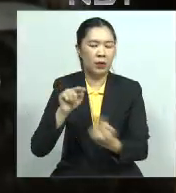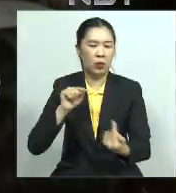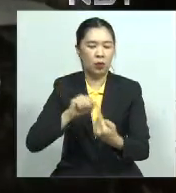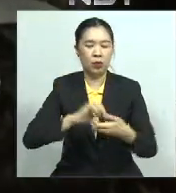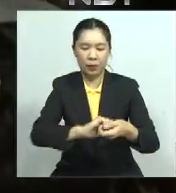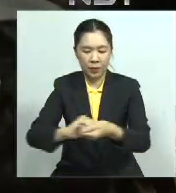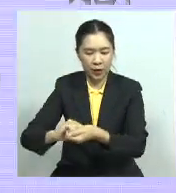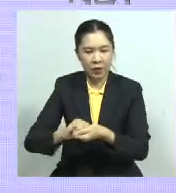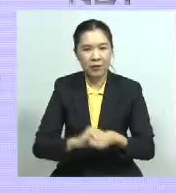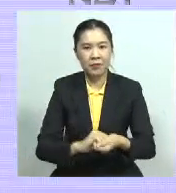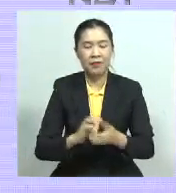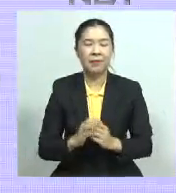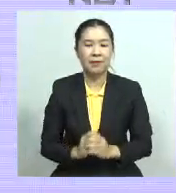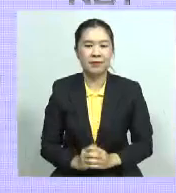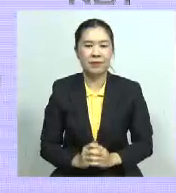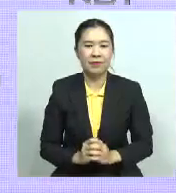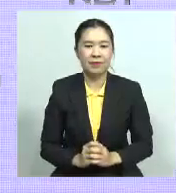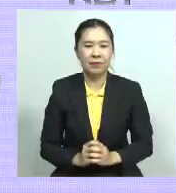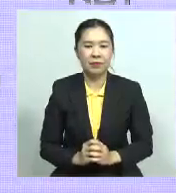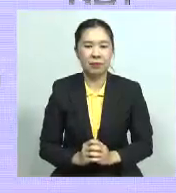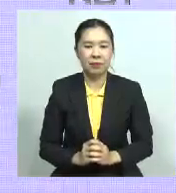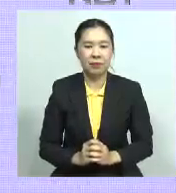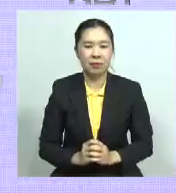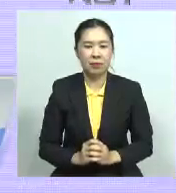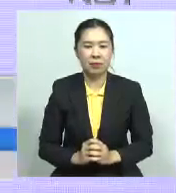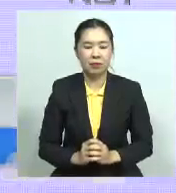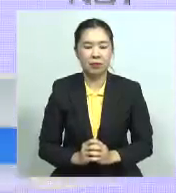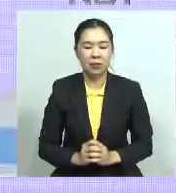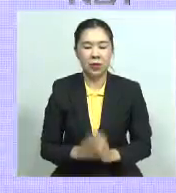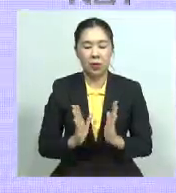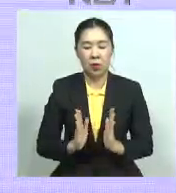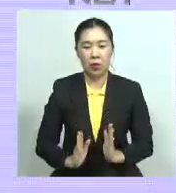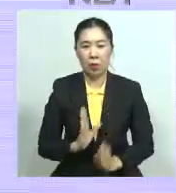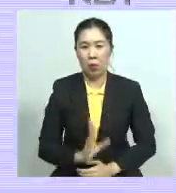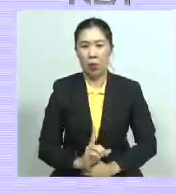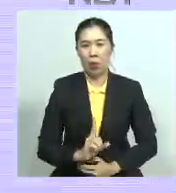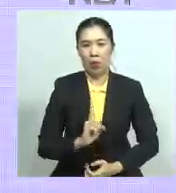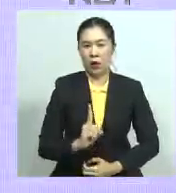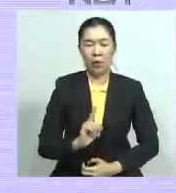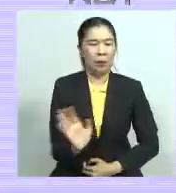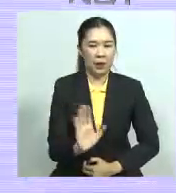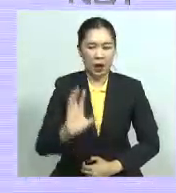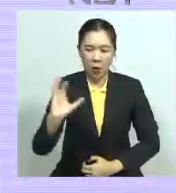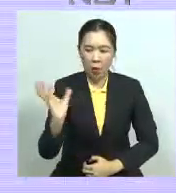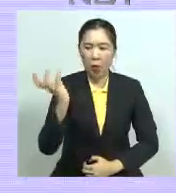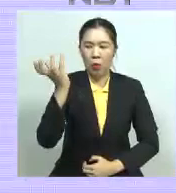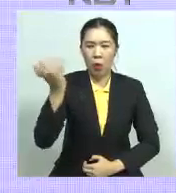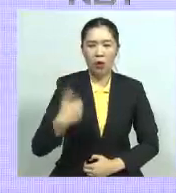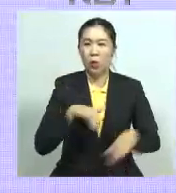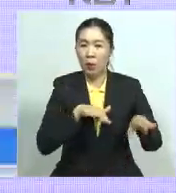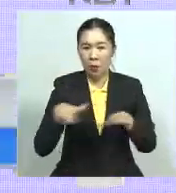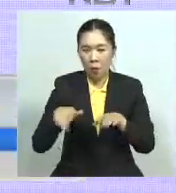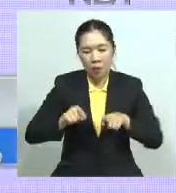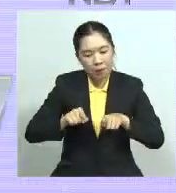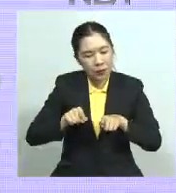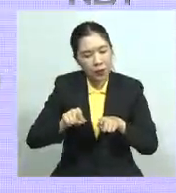ที่ดีระหว่างกันค่ะ ไม่มีประเทศใดเดินได้เพียงลำพังเราอยู่บนโลกใบเดียวกันเราต้องเดินไปด้วยกันรักษ